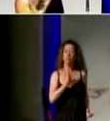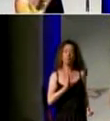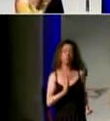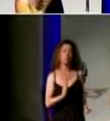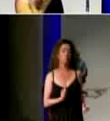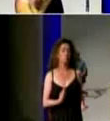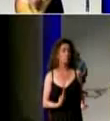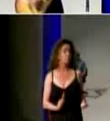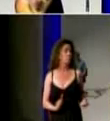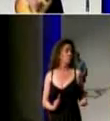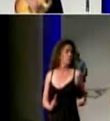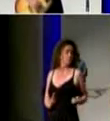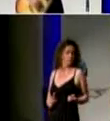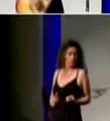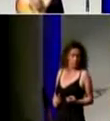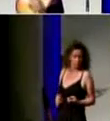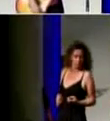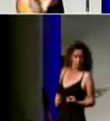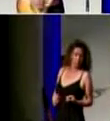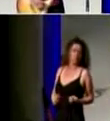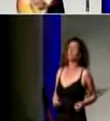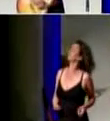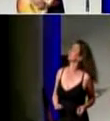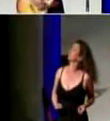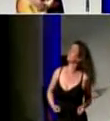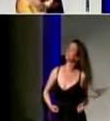que je me retrouverai tout nu.